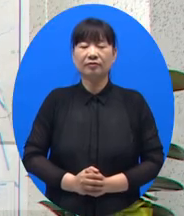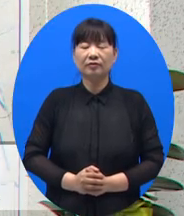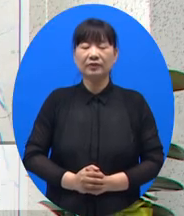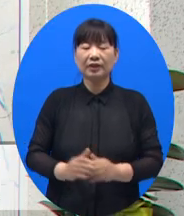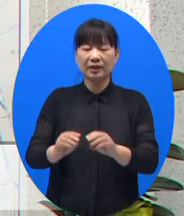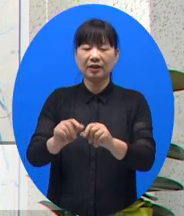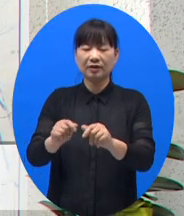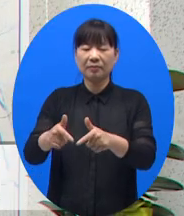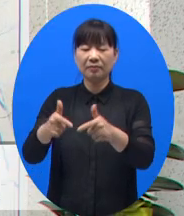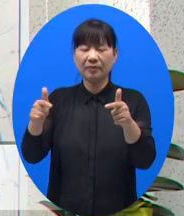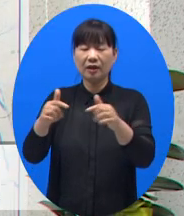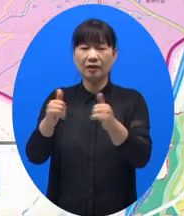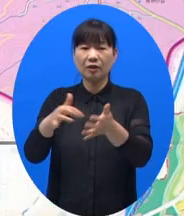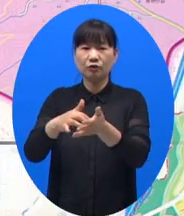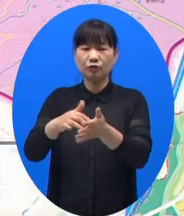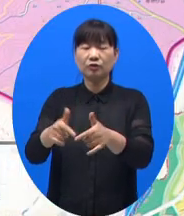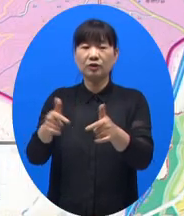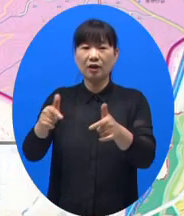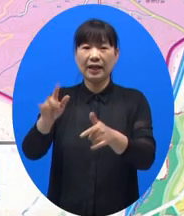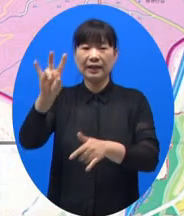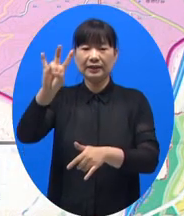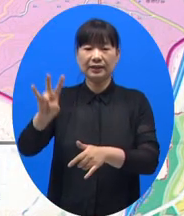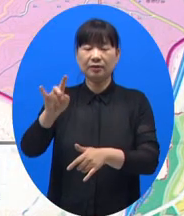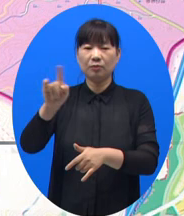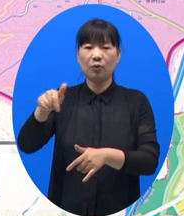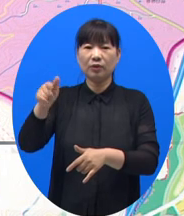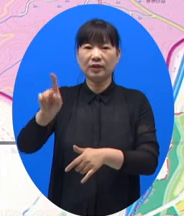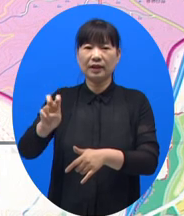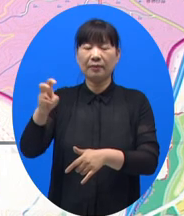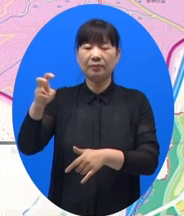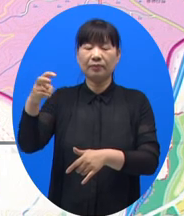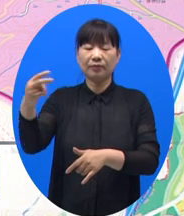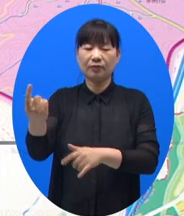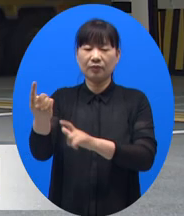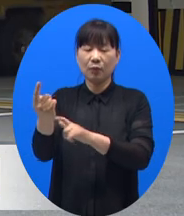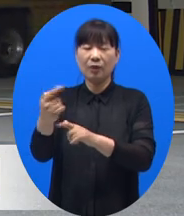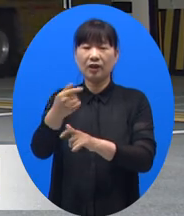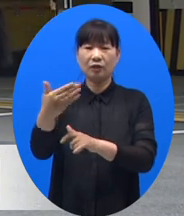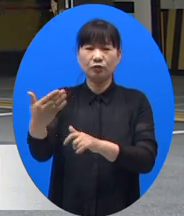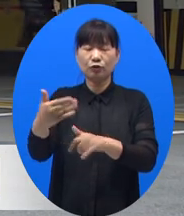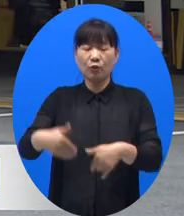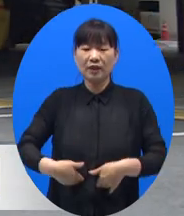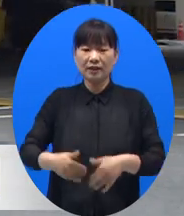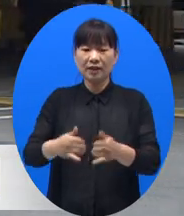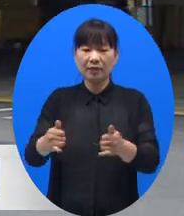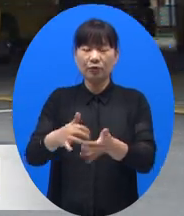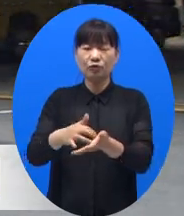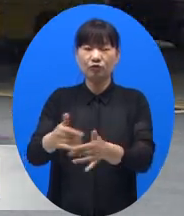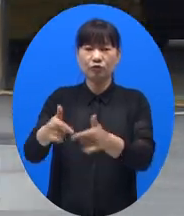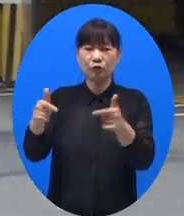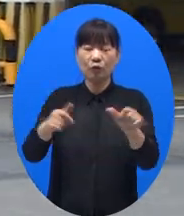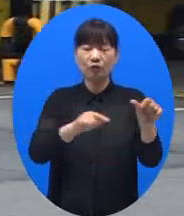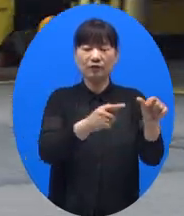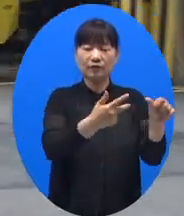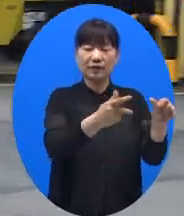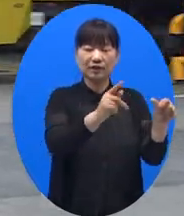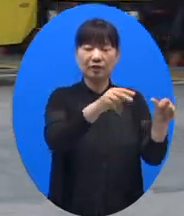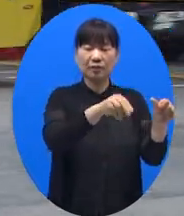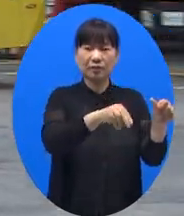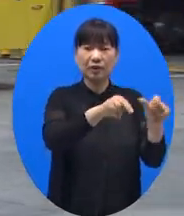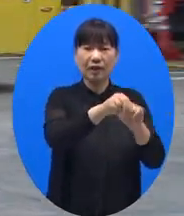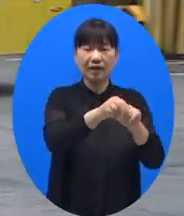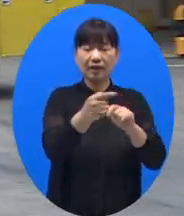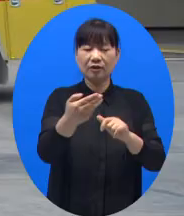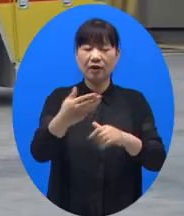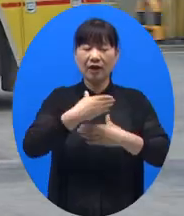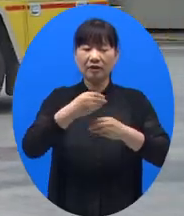택지 개발로 인구가 늘어난 시흥시 목감동. 그만큼 소방 수요도 늘어났습니다. 5.7km 정도 떨어진 곳에